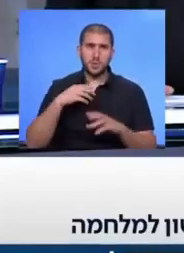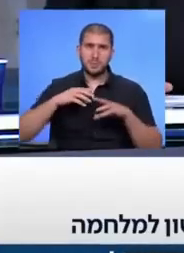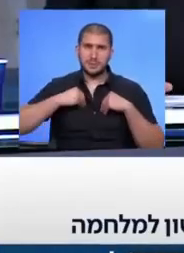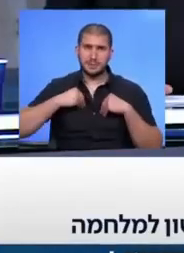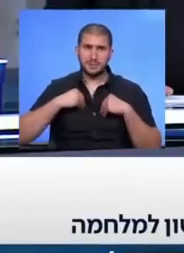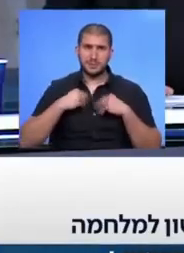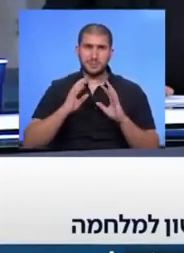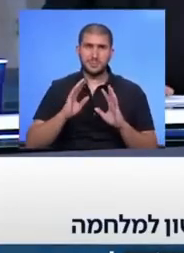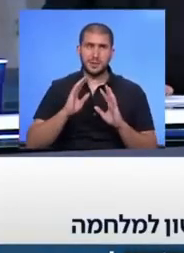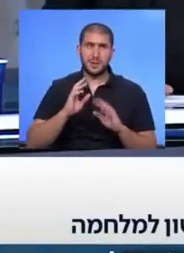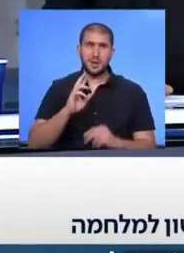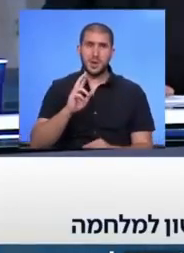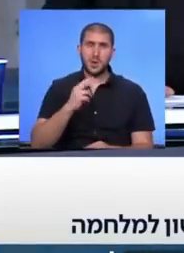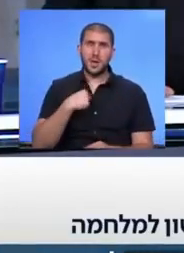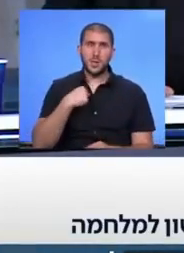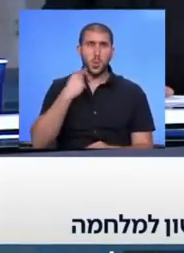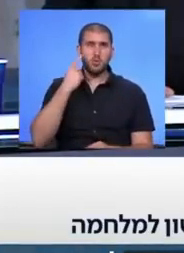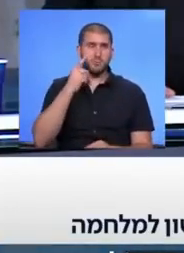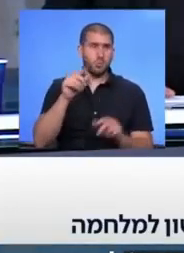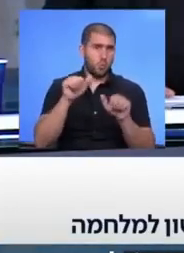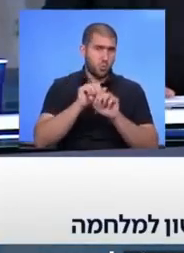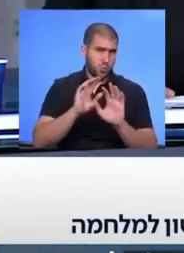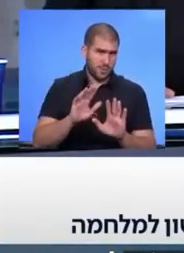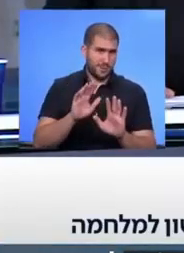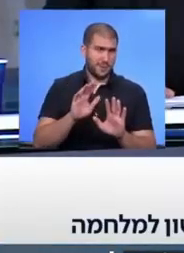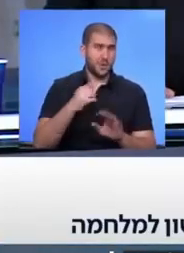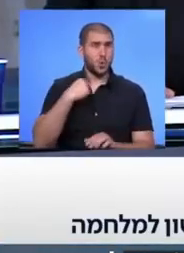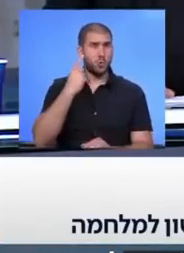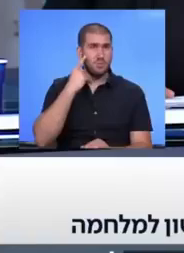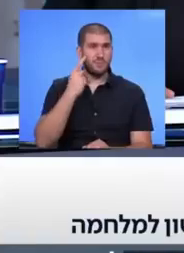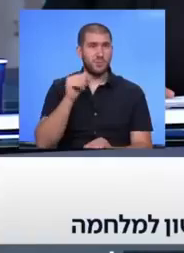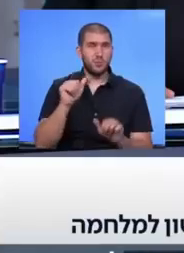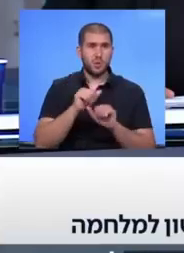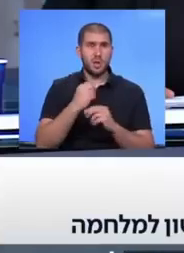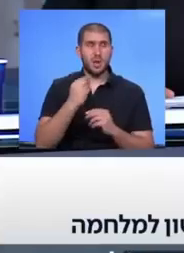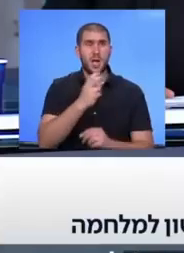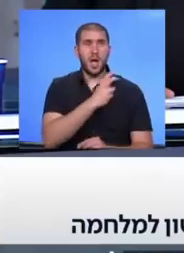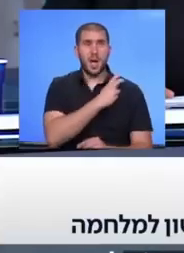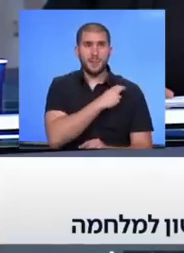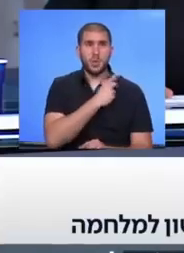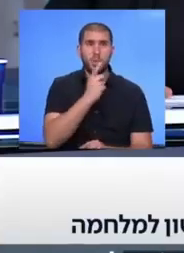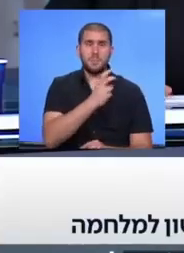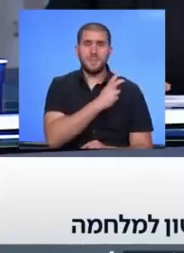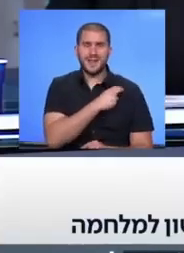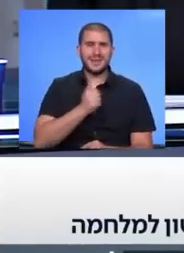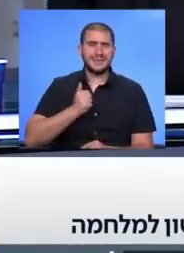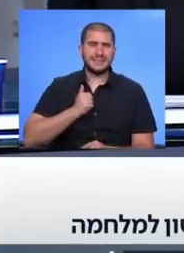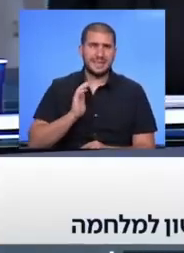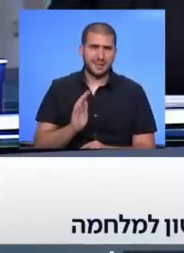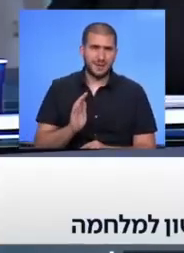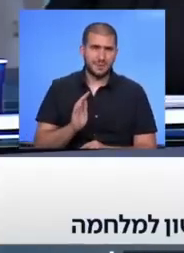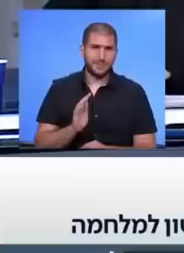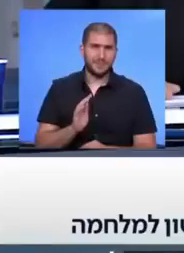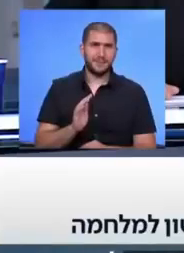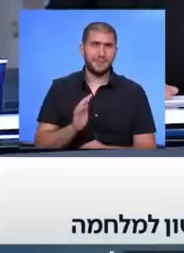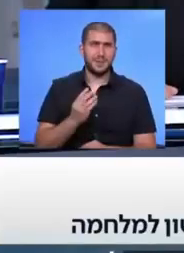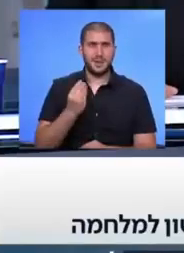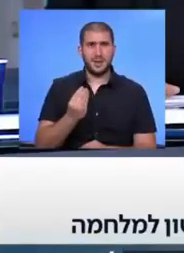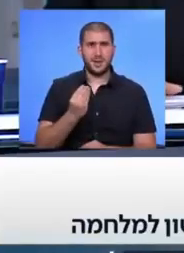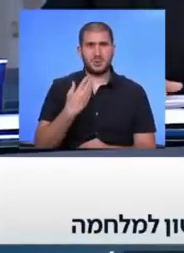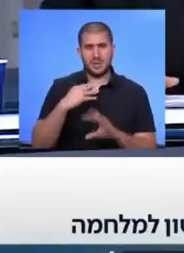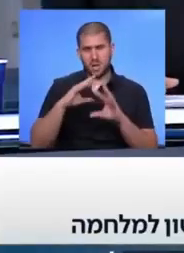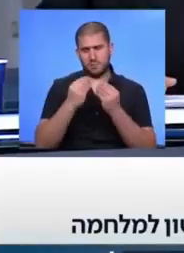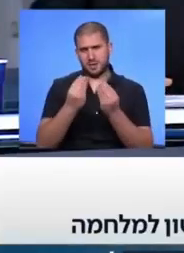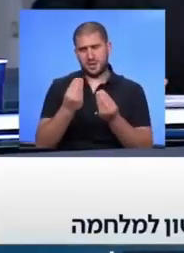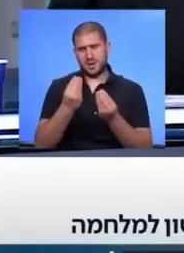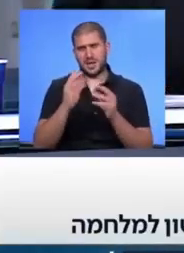רגעי רואי, אני אגב חושב שהוא טועה, אני חושב שהוא טועה, חבר'ה, הרמטכ"ל הוא מפקד הצבא. צריכה להיות איזה בשלות מינימלית, עזוב